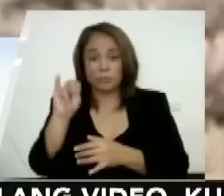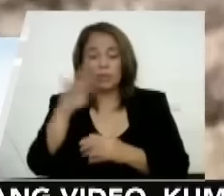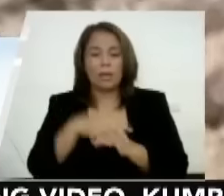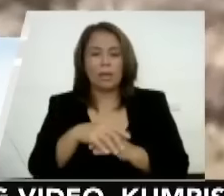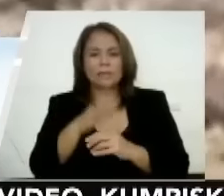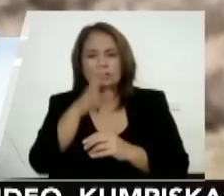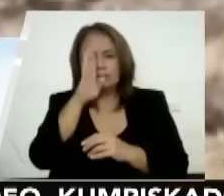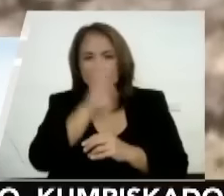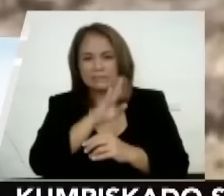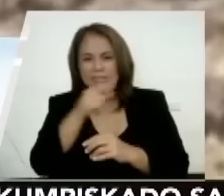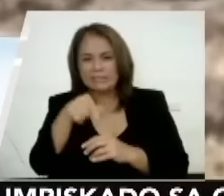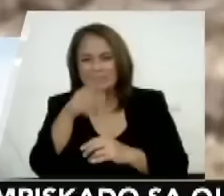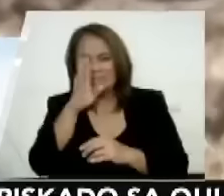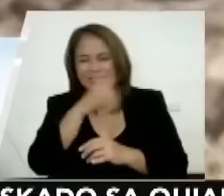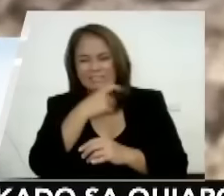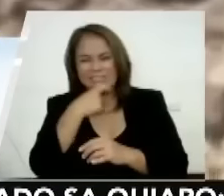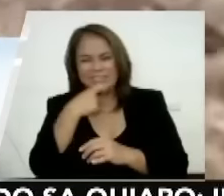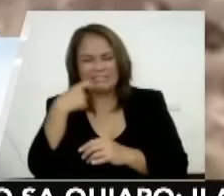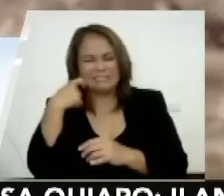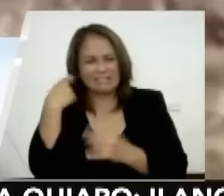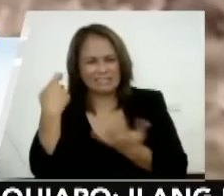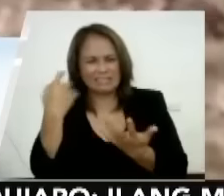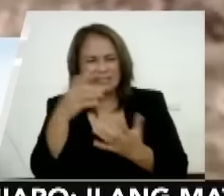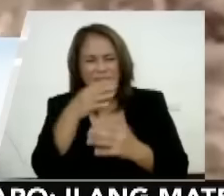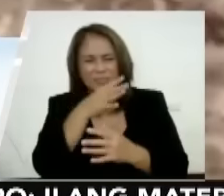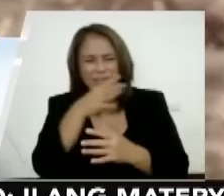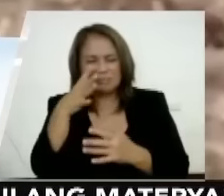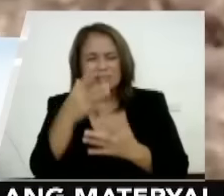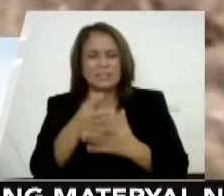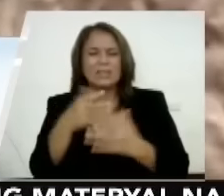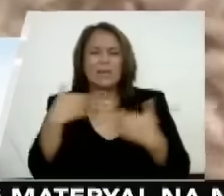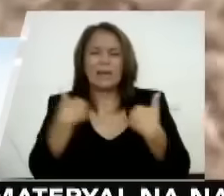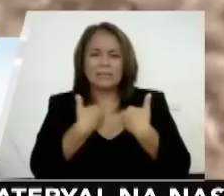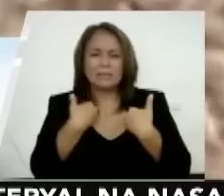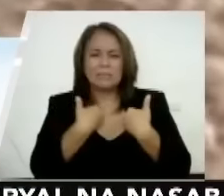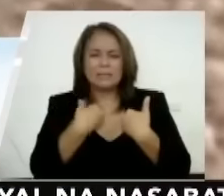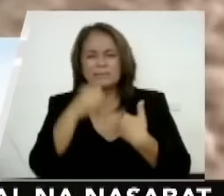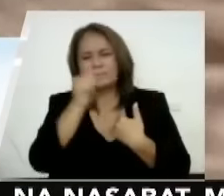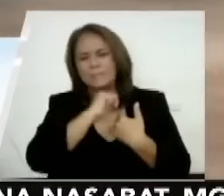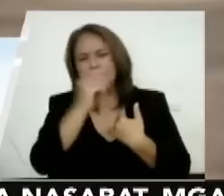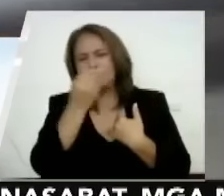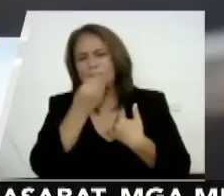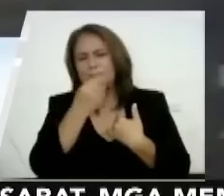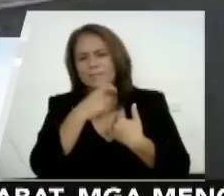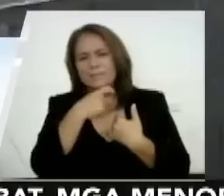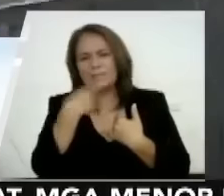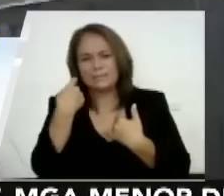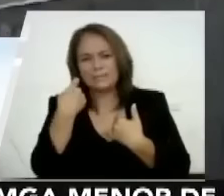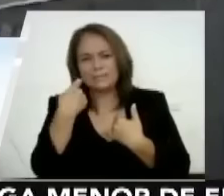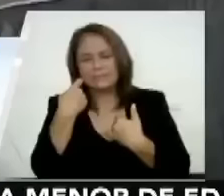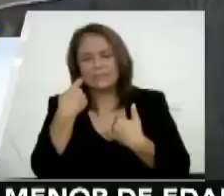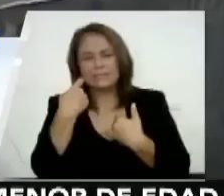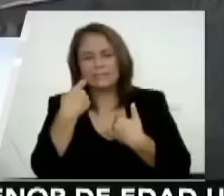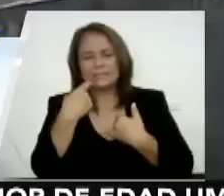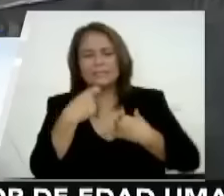sakahan. Apektado pati ang mga hayop na nagtsatsagang kumain ng tuyong damo o dayami.